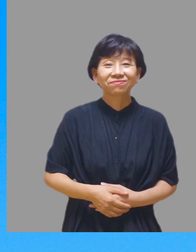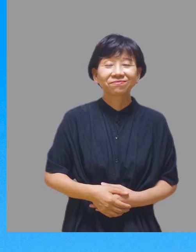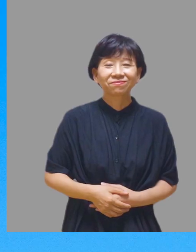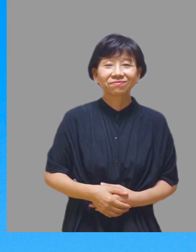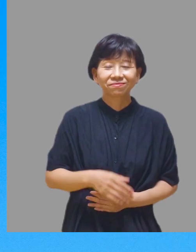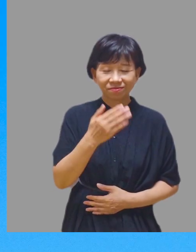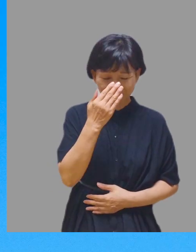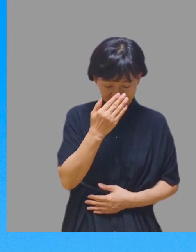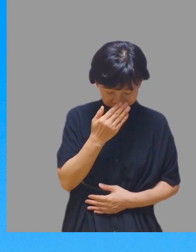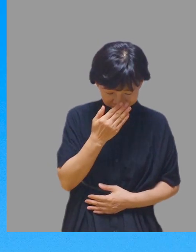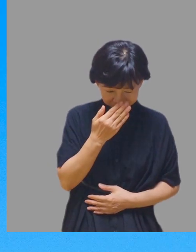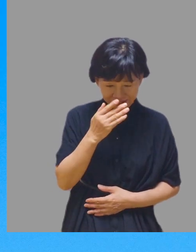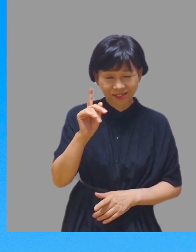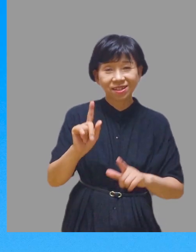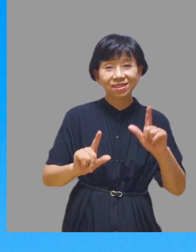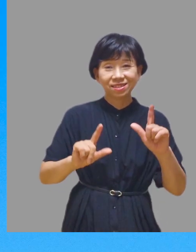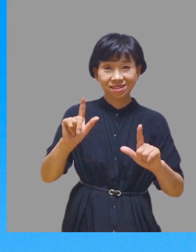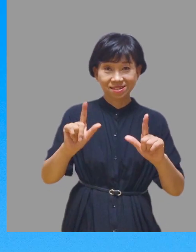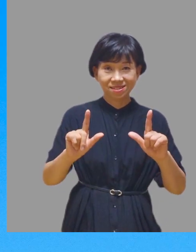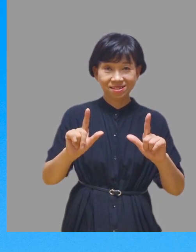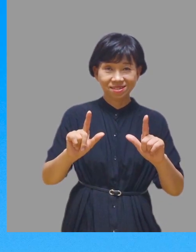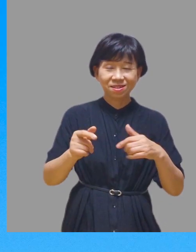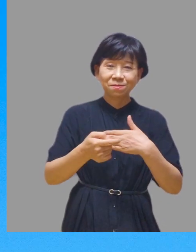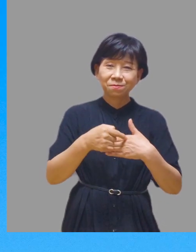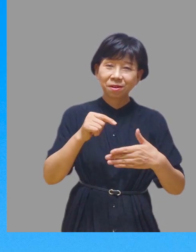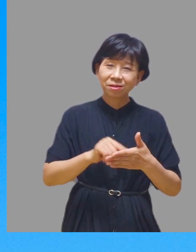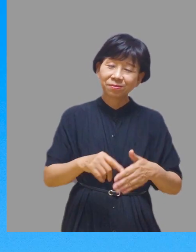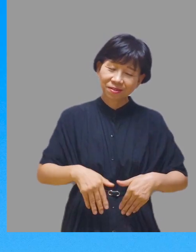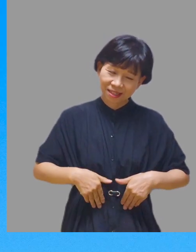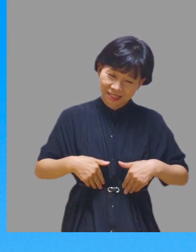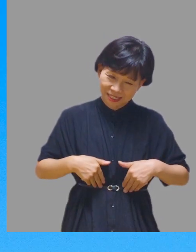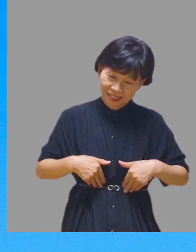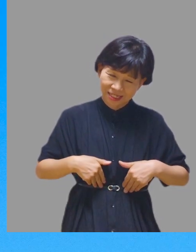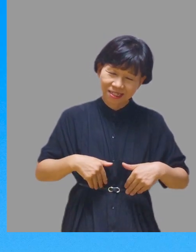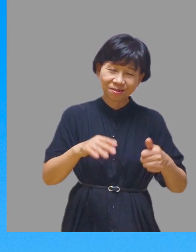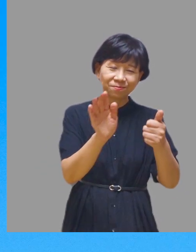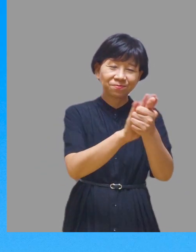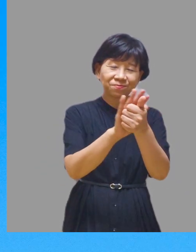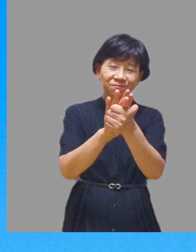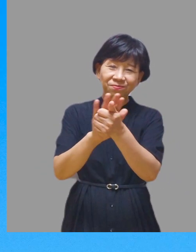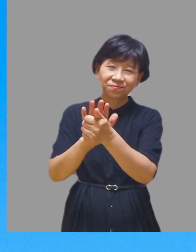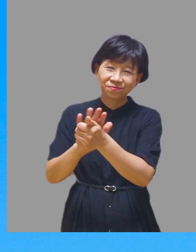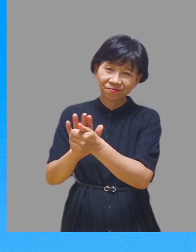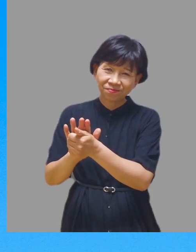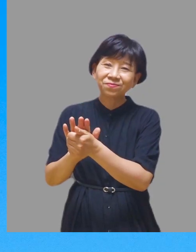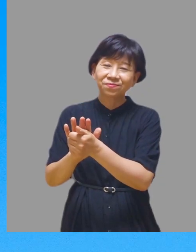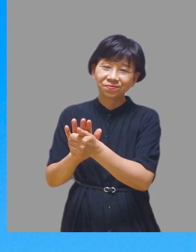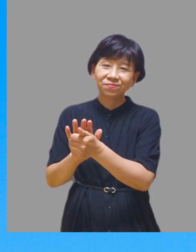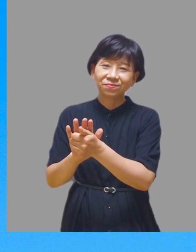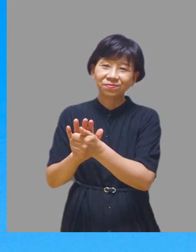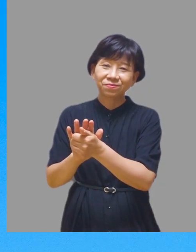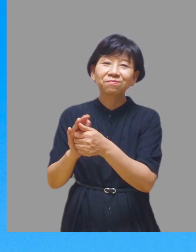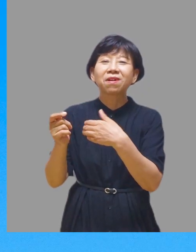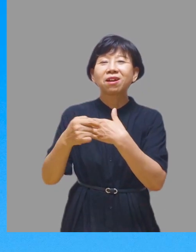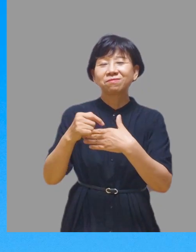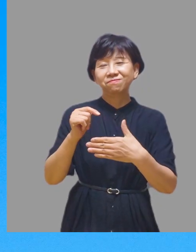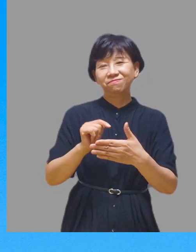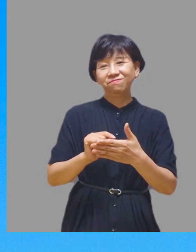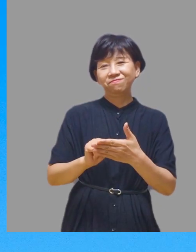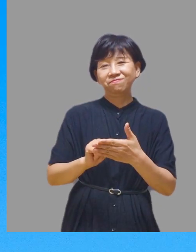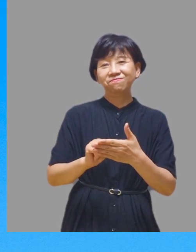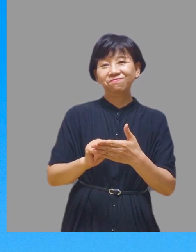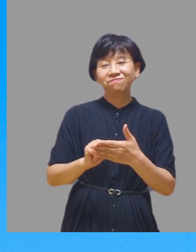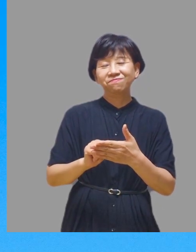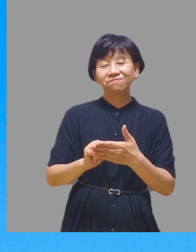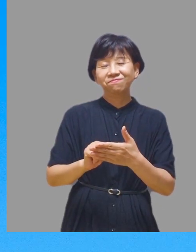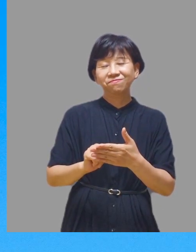낮은 자세로 따뜻한 마음으로 섬기자 라는 그런 자세로 그런 마음으로 좀